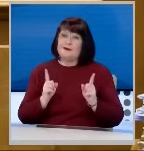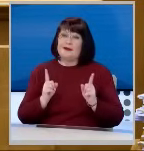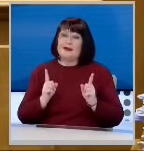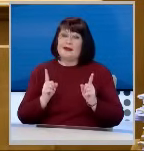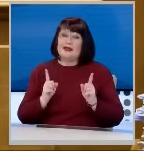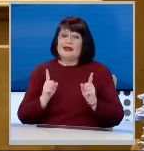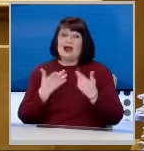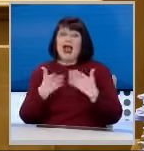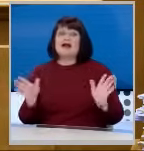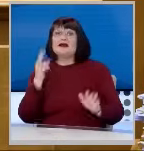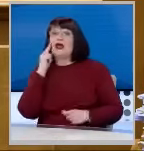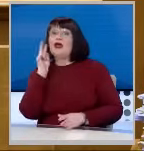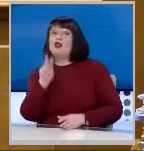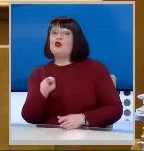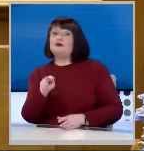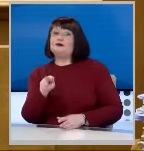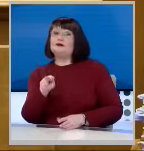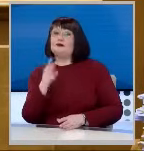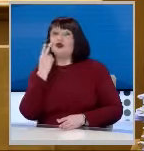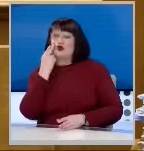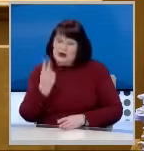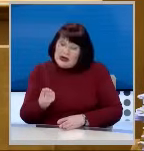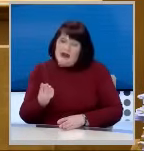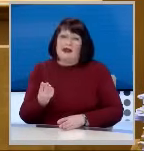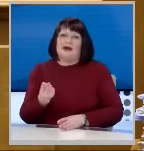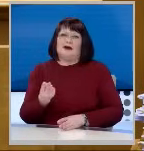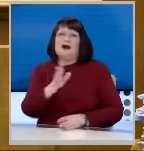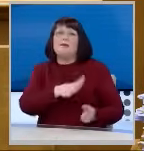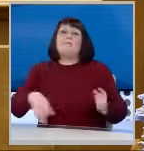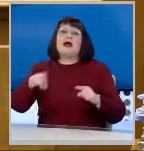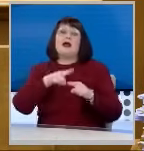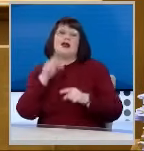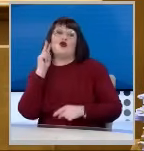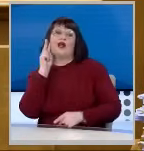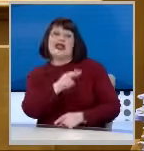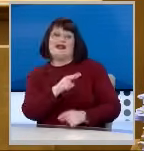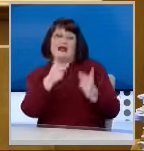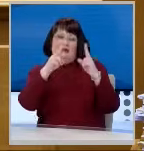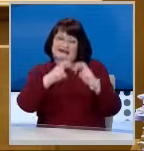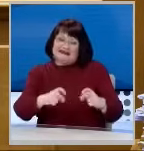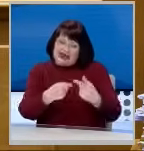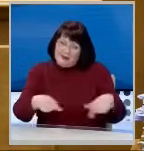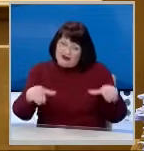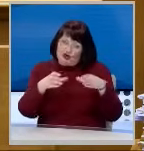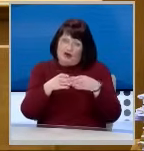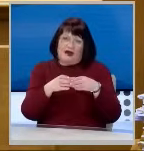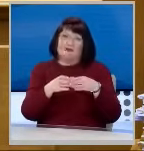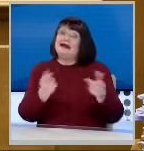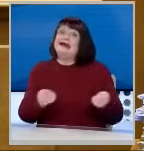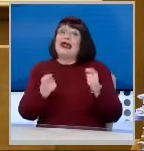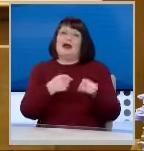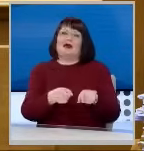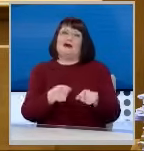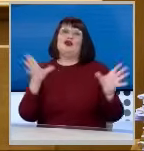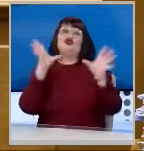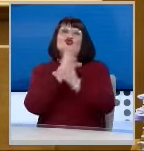κοινή θέα τον είδε πλέον το πανελλήνιο δεν μπόρεσε στα σκοτάδια που έχετε